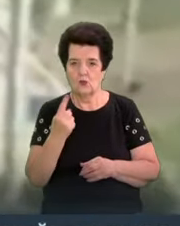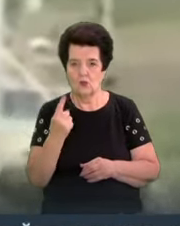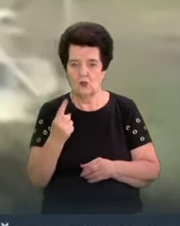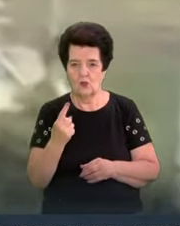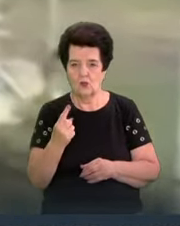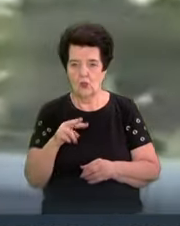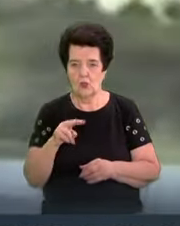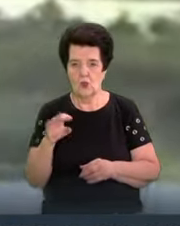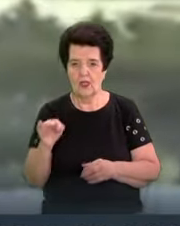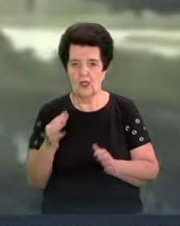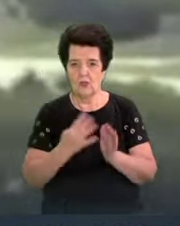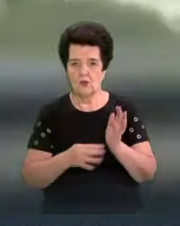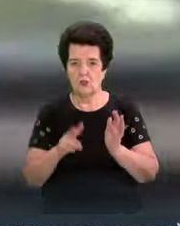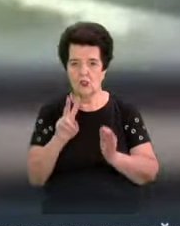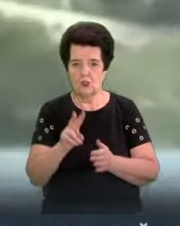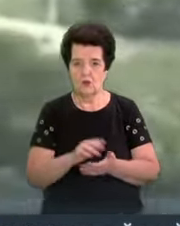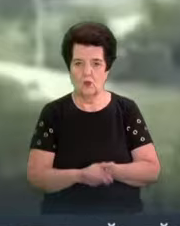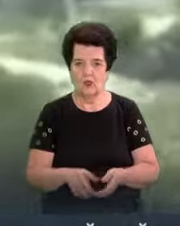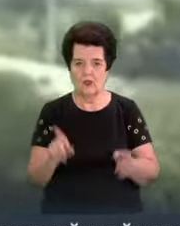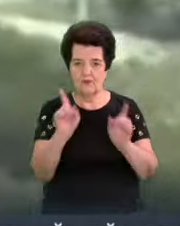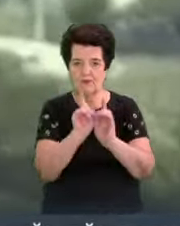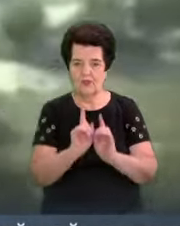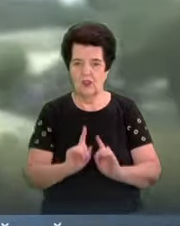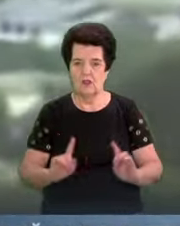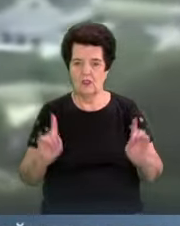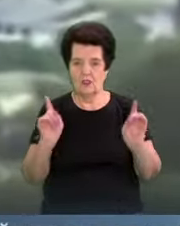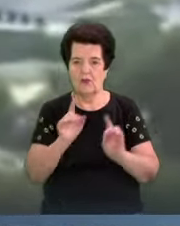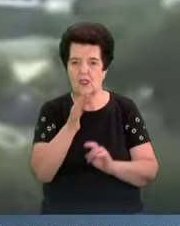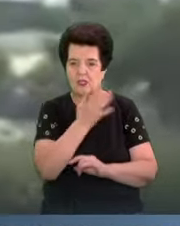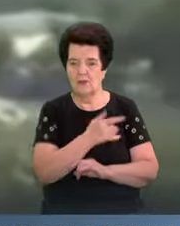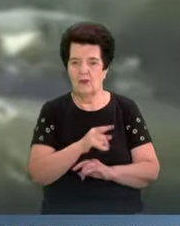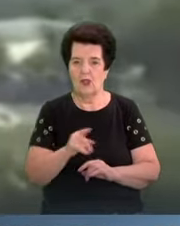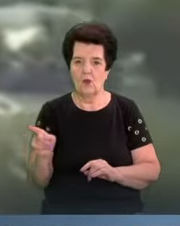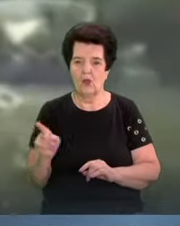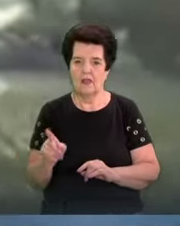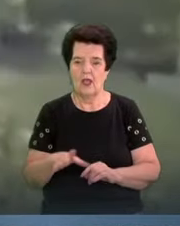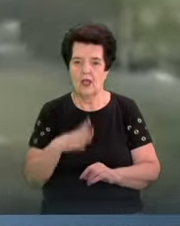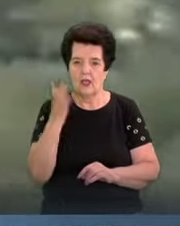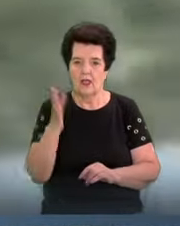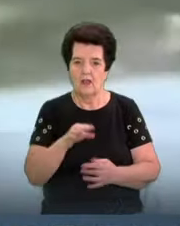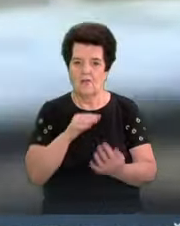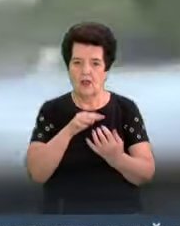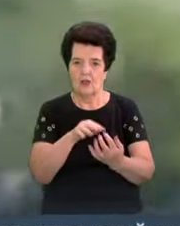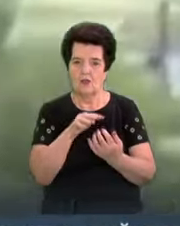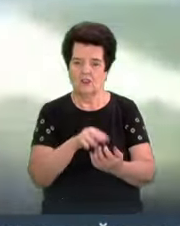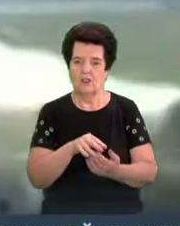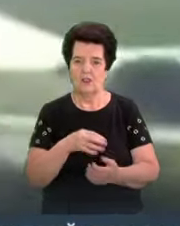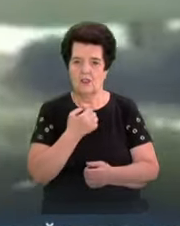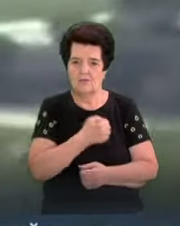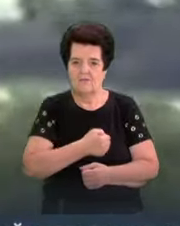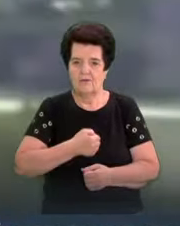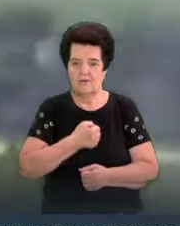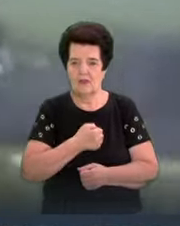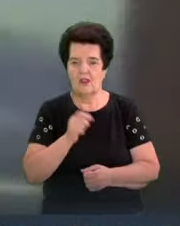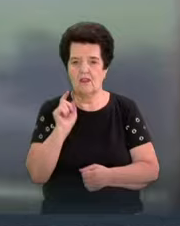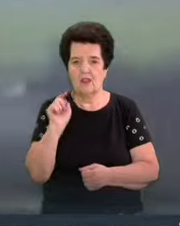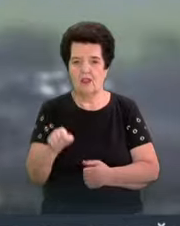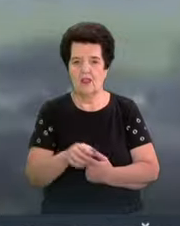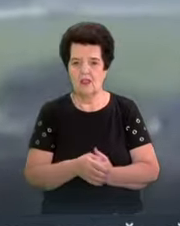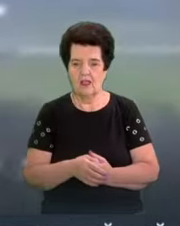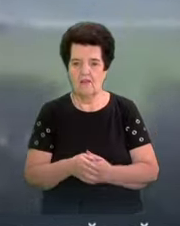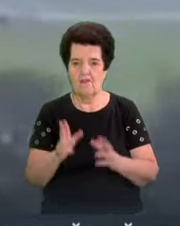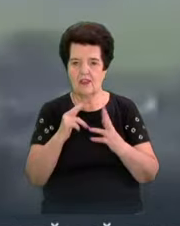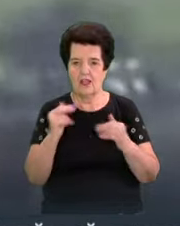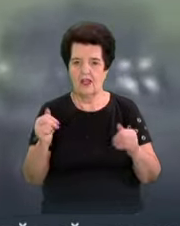iulie 1992. În mod deosebit, perioada când am fost atacat mișelește de către